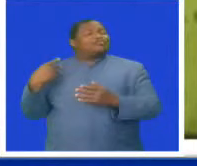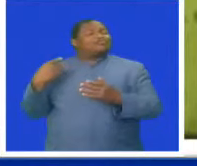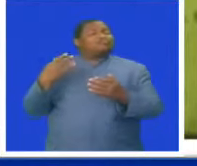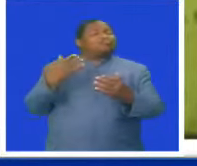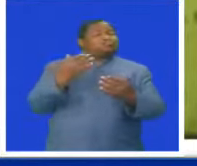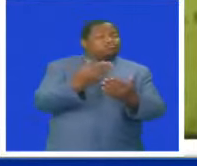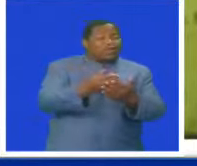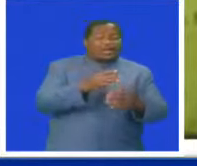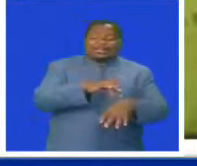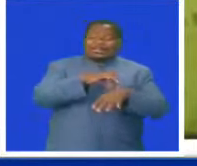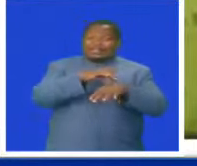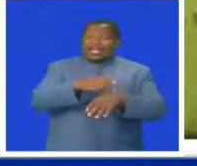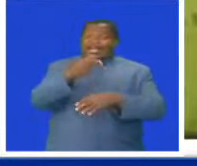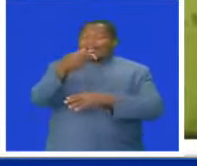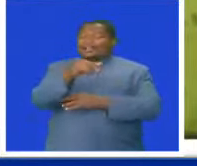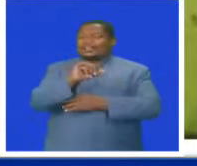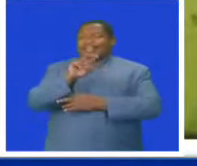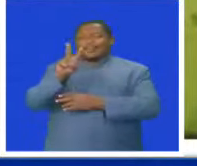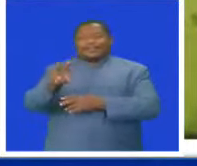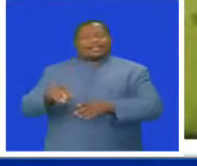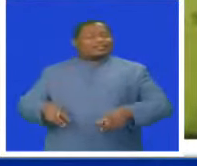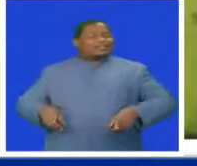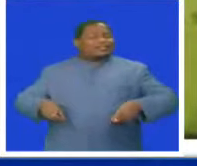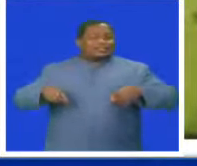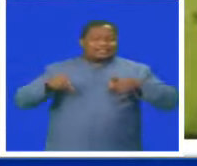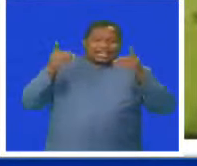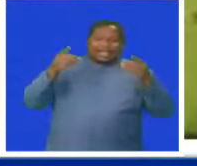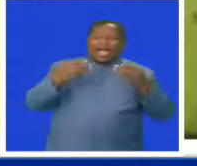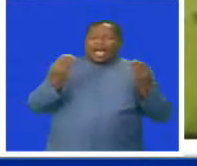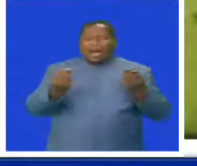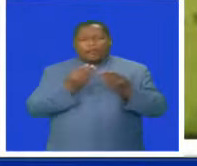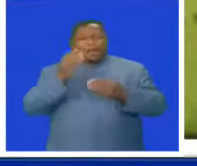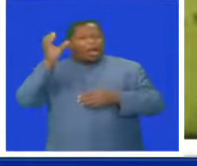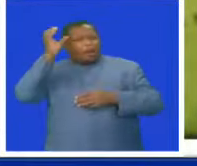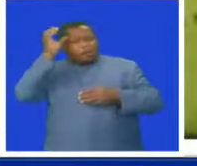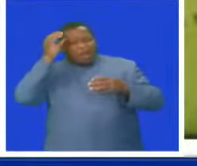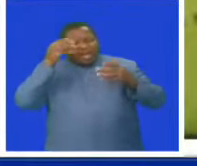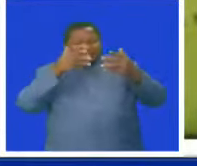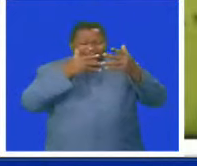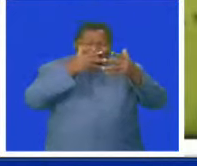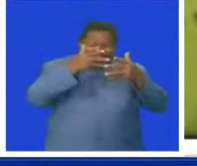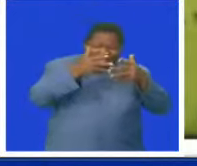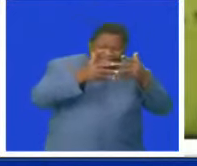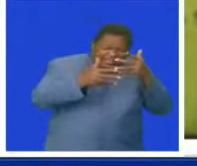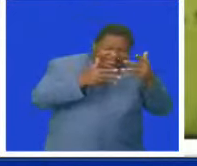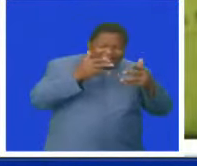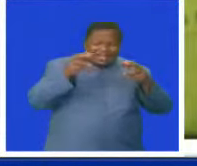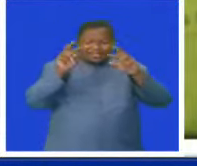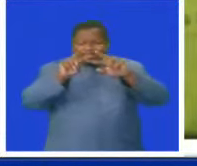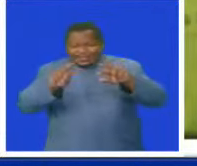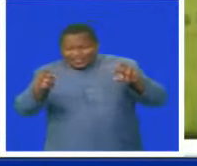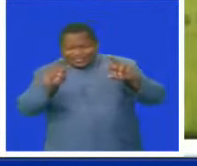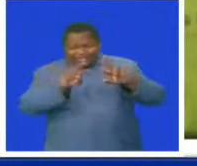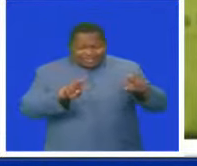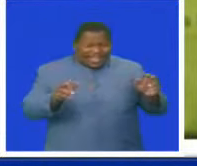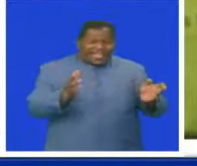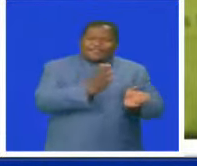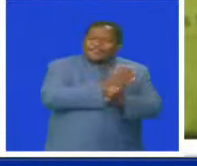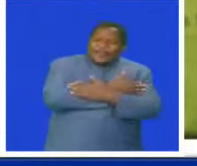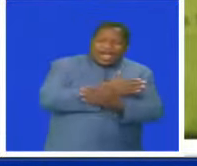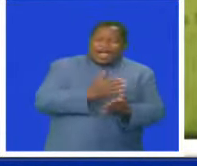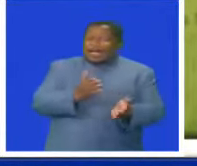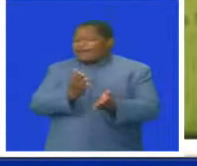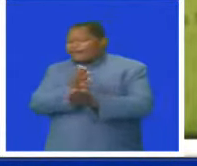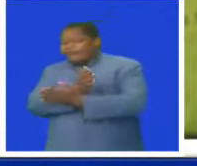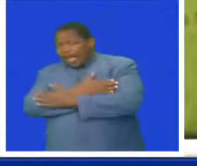ngiyo ingefiki ngiko lokho solo sekufele solo siphila naso 36 years later. Sifo lesi lesenoma sekutholakala